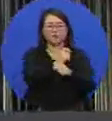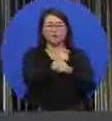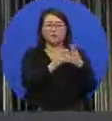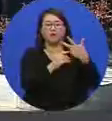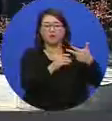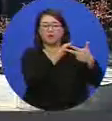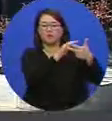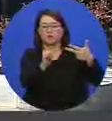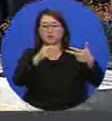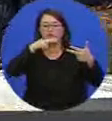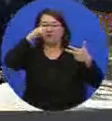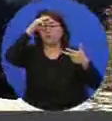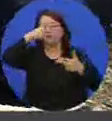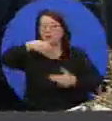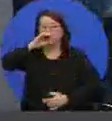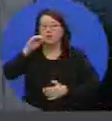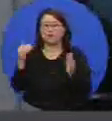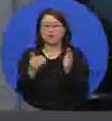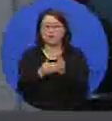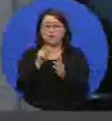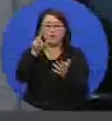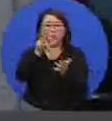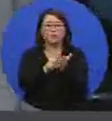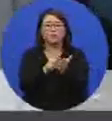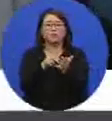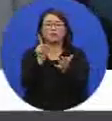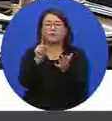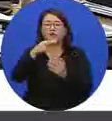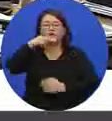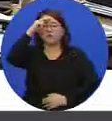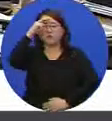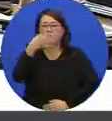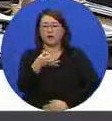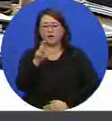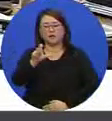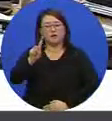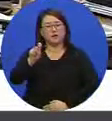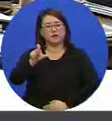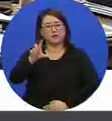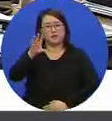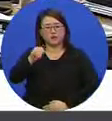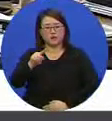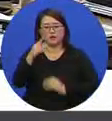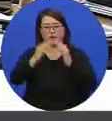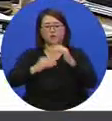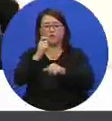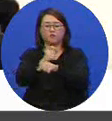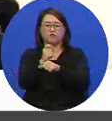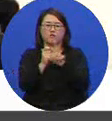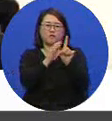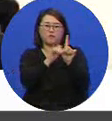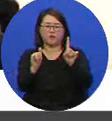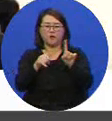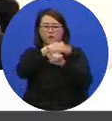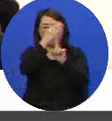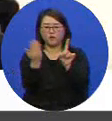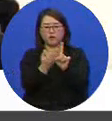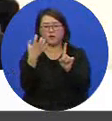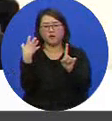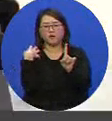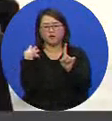11명이 술자리를 가졌습니다. 문제는 술값 15만 원을 참석한 공무원 가운데 한 명이 모두 냈다는